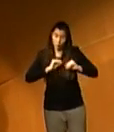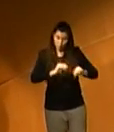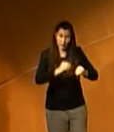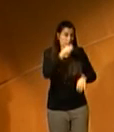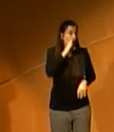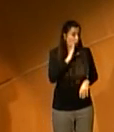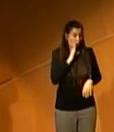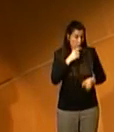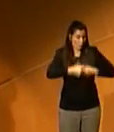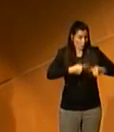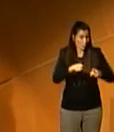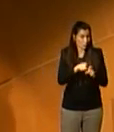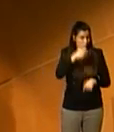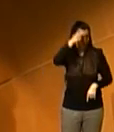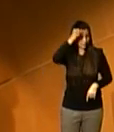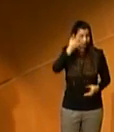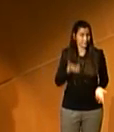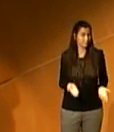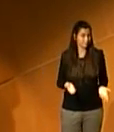en tout cas. Voilà, merci.